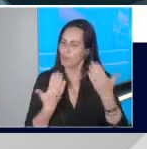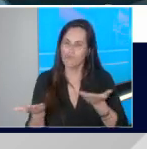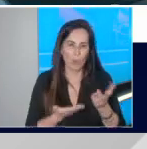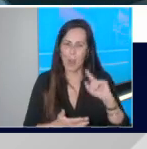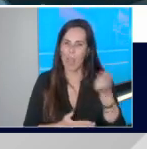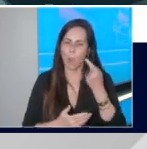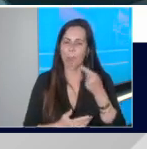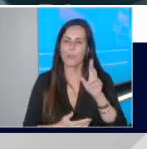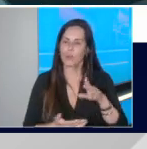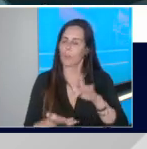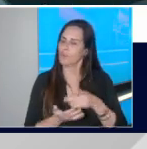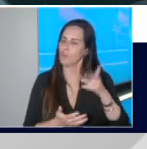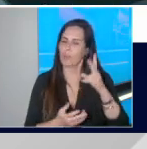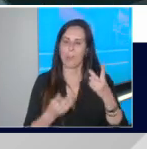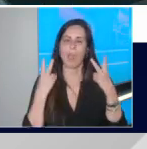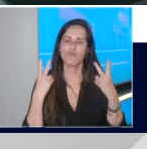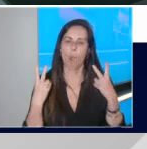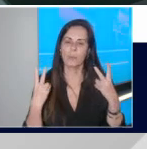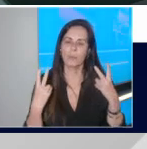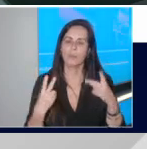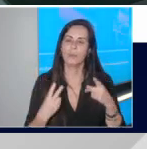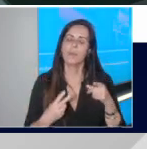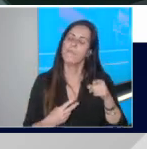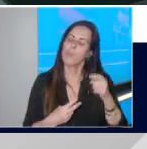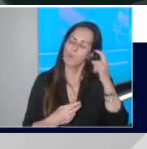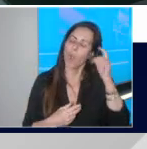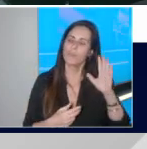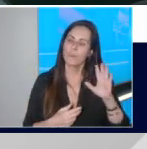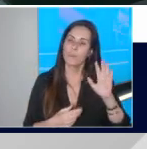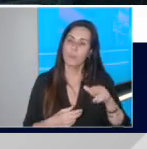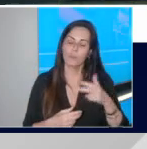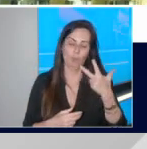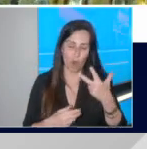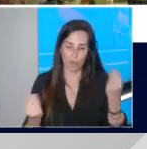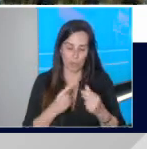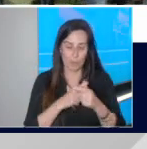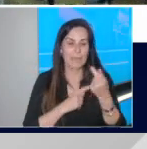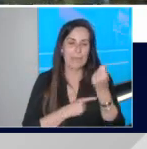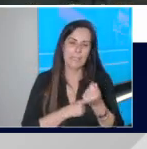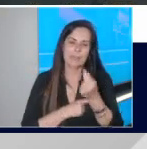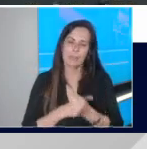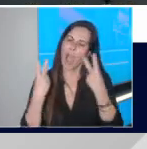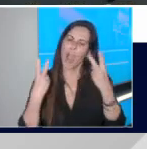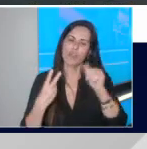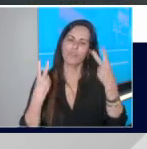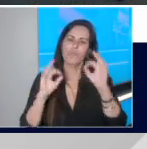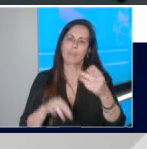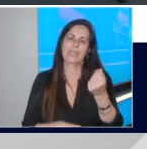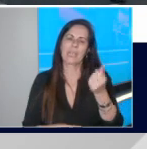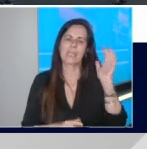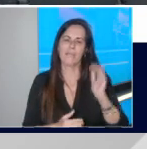שירותים לכולם, יש מקום הרבה יותר משמעותי, וסינגפור חושבת עם שלושה עקרונות, שזה כסף, כסף ושוב פעם